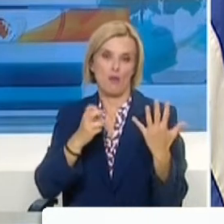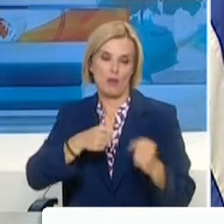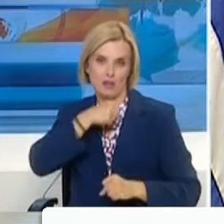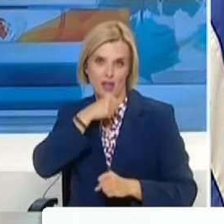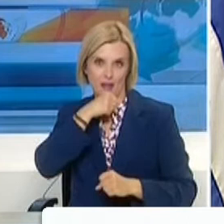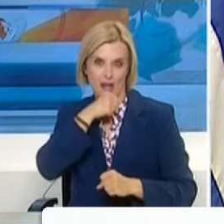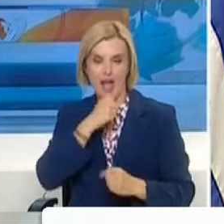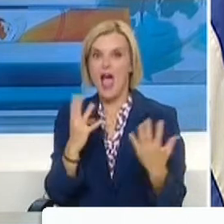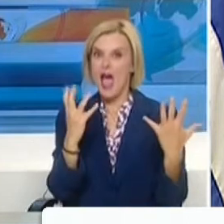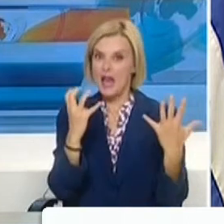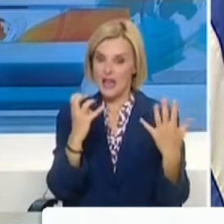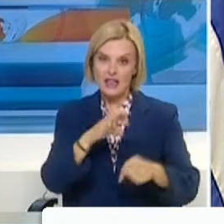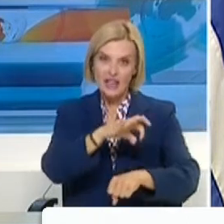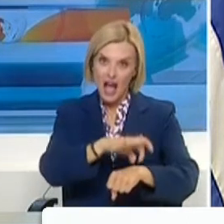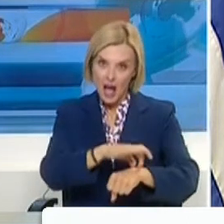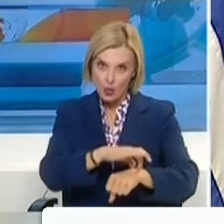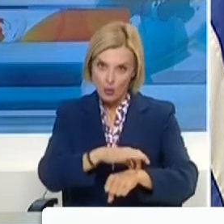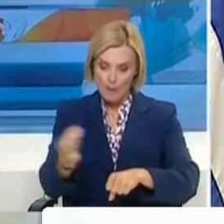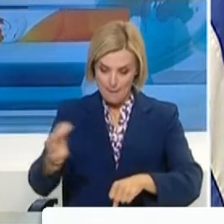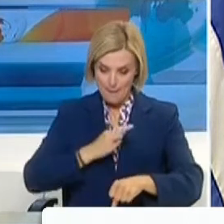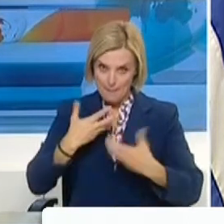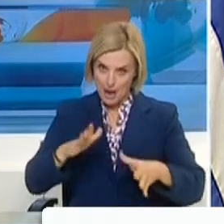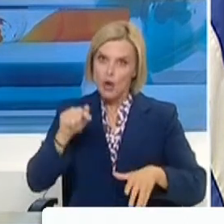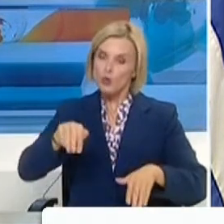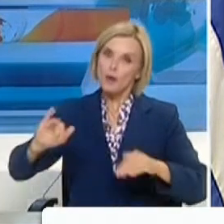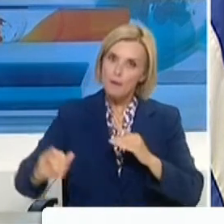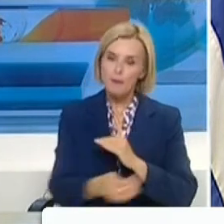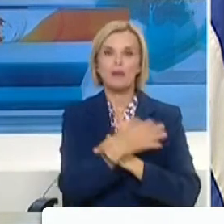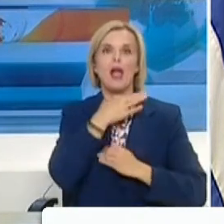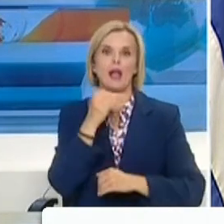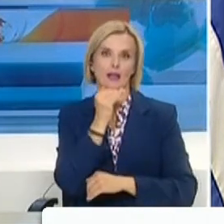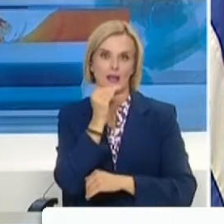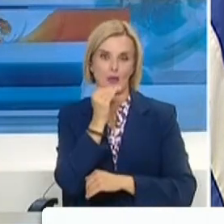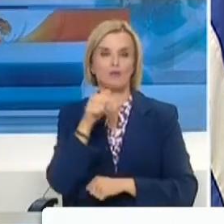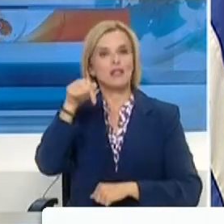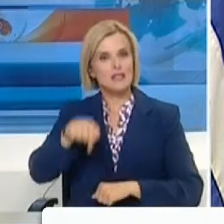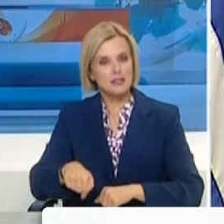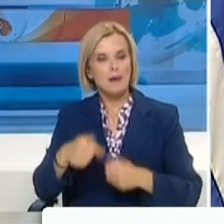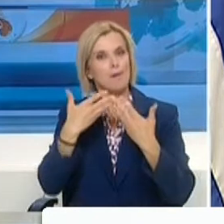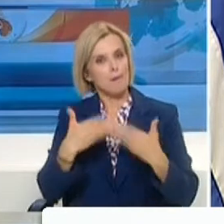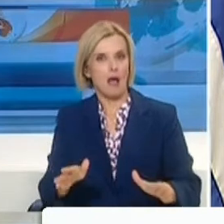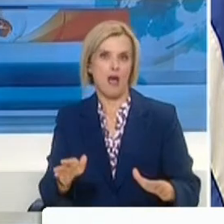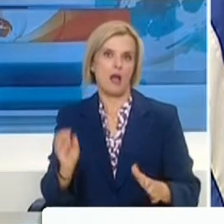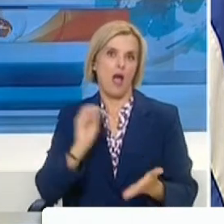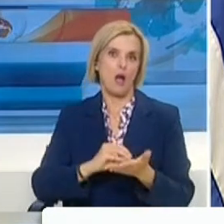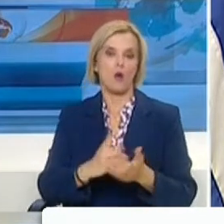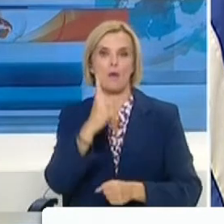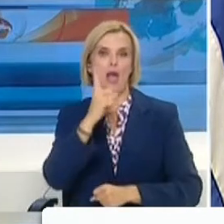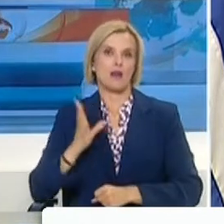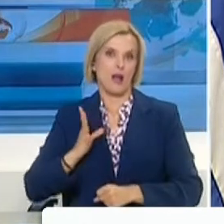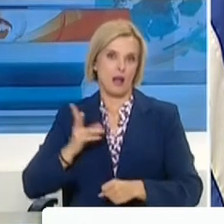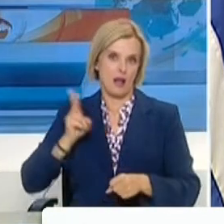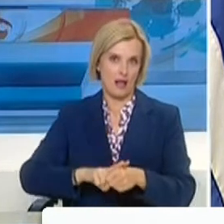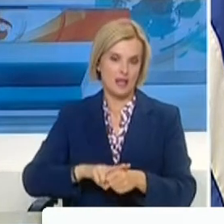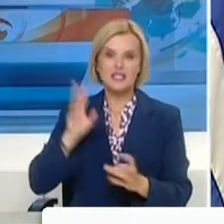ασθενείς έχουν εξέλθει από τις ΜΕΘ. Τέλος, έχουμε έναν ακόμα καταγεγραμμένο θάνατο και 156 θανάτους συνολικά στη